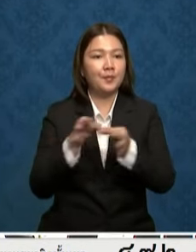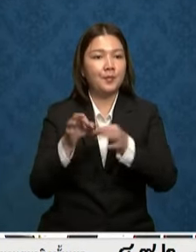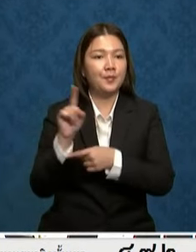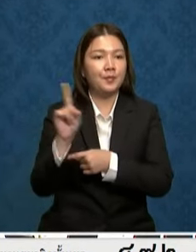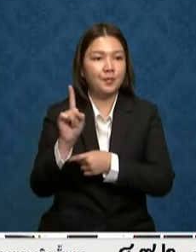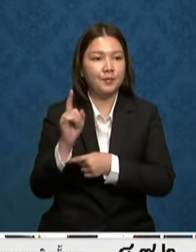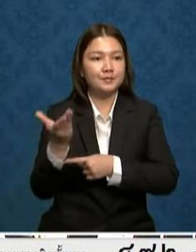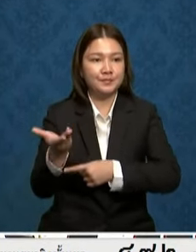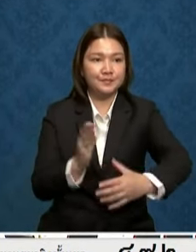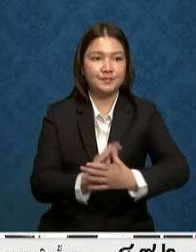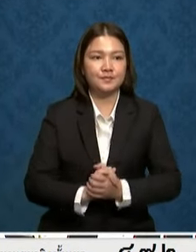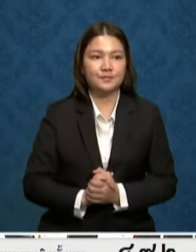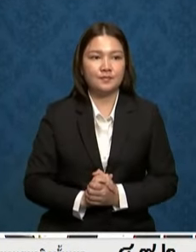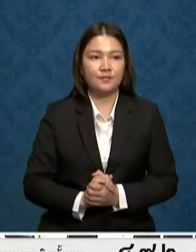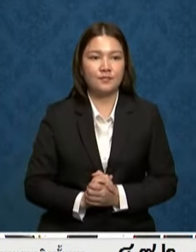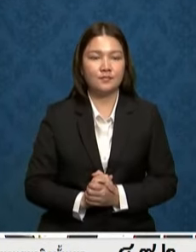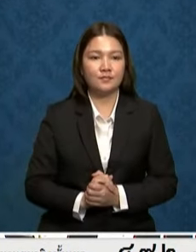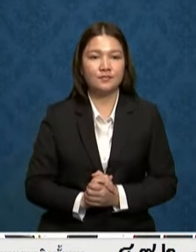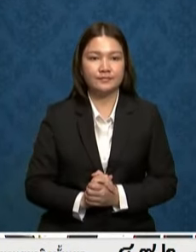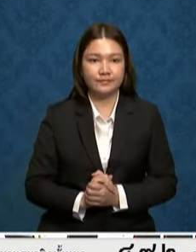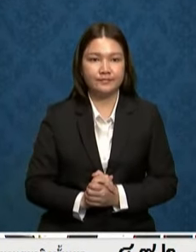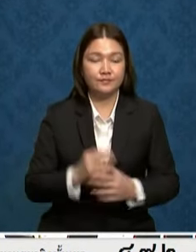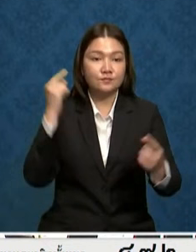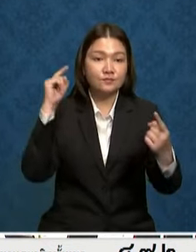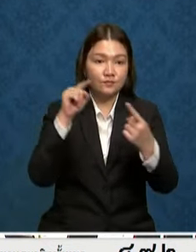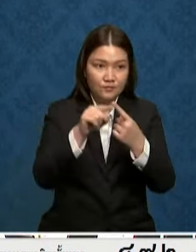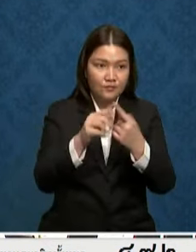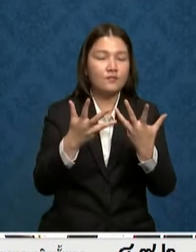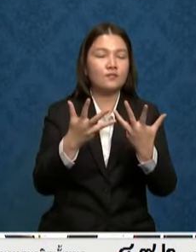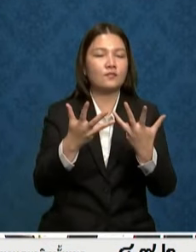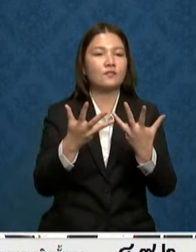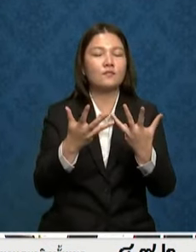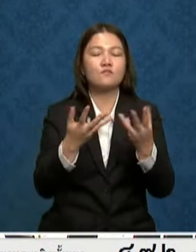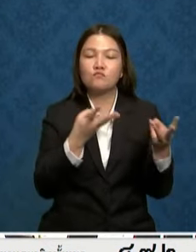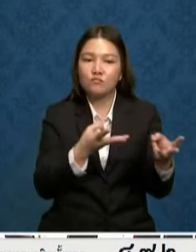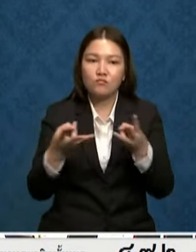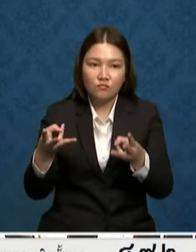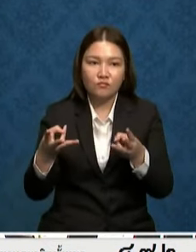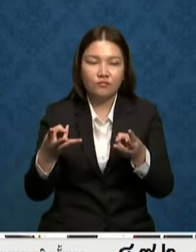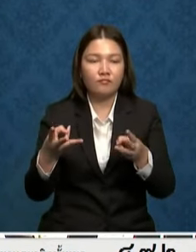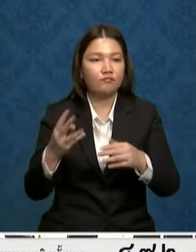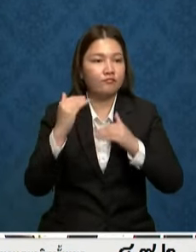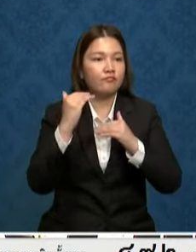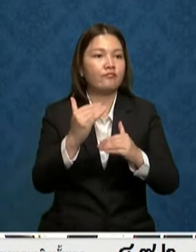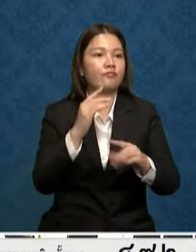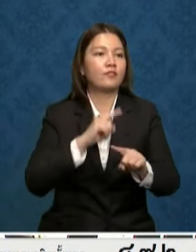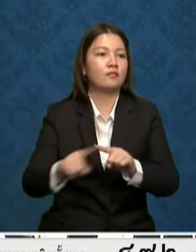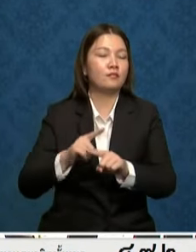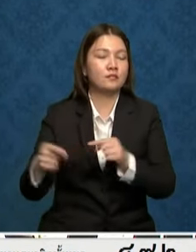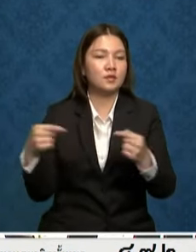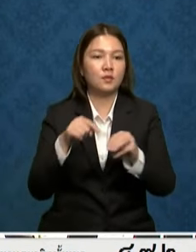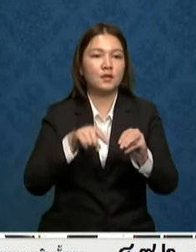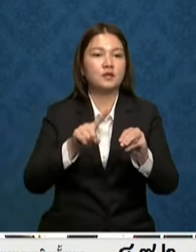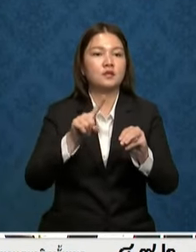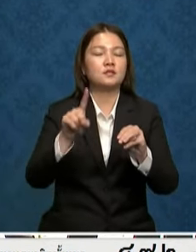กับเอ่อเอ่อวัตถุประสงค์แล้วก็เอ่อขอบเขตโดยเฉพาะในเรื่องการนิรโทษกรรมมาตรา 11112นะ